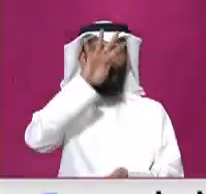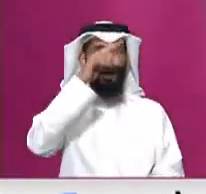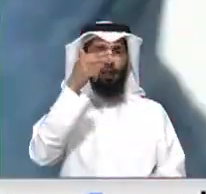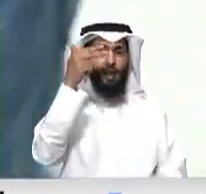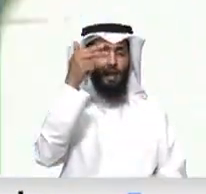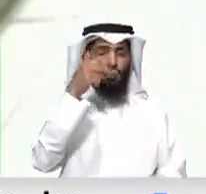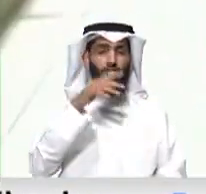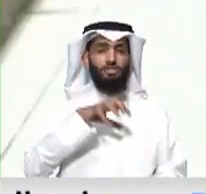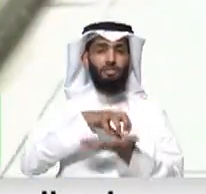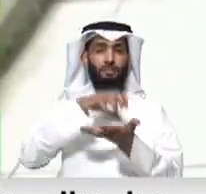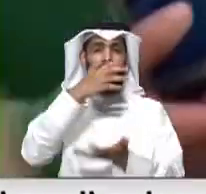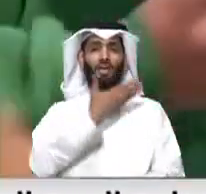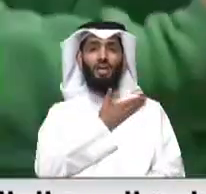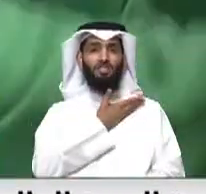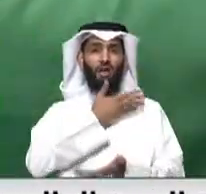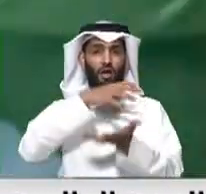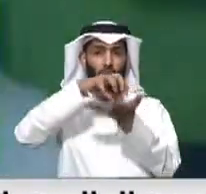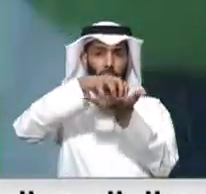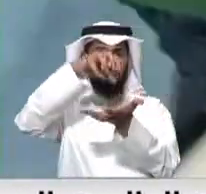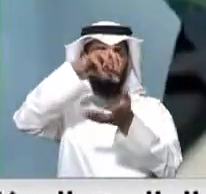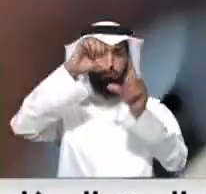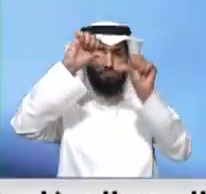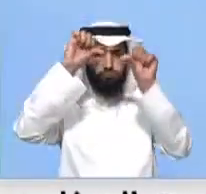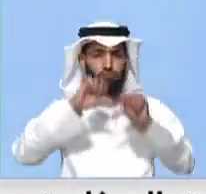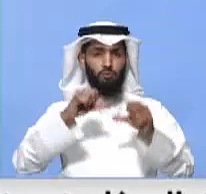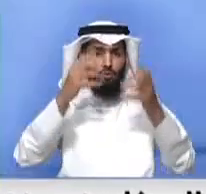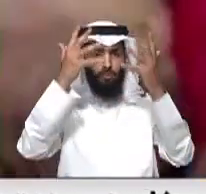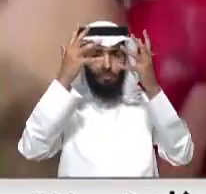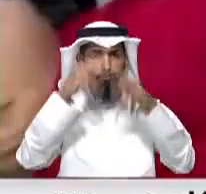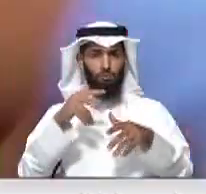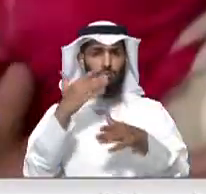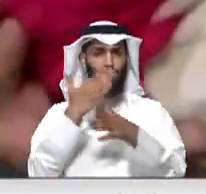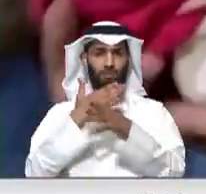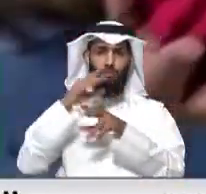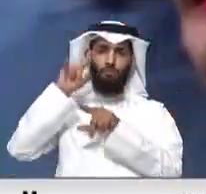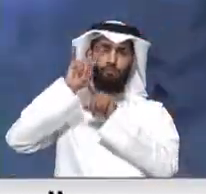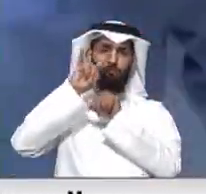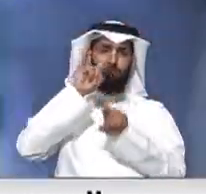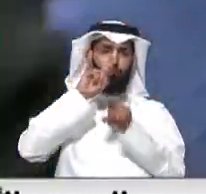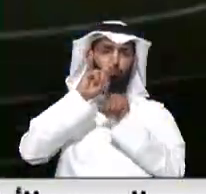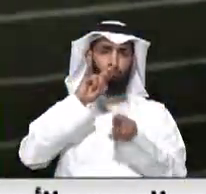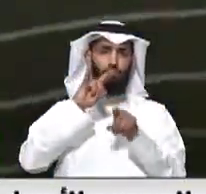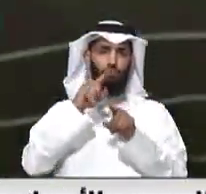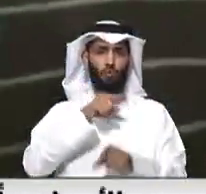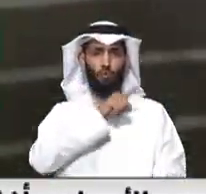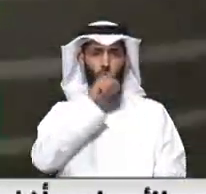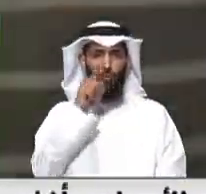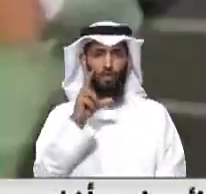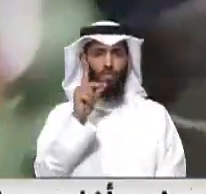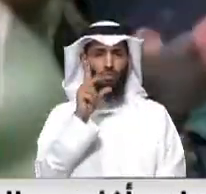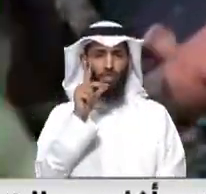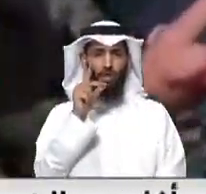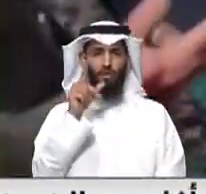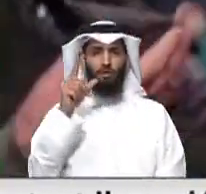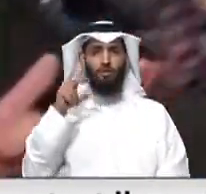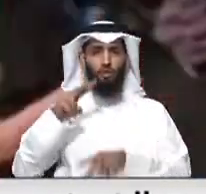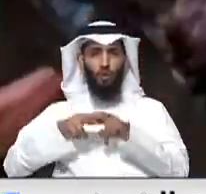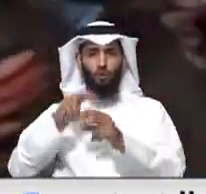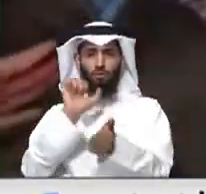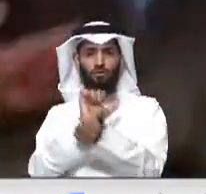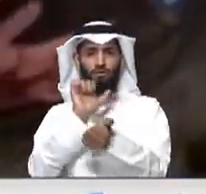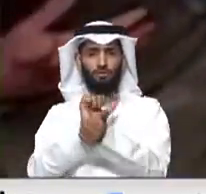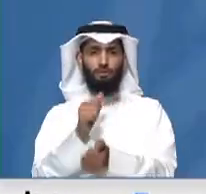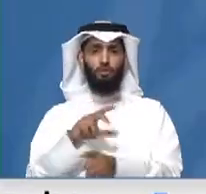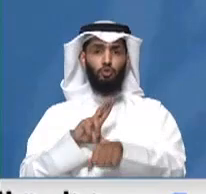مأساة، وعبرت عن قلقها إزاء احتجاز قوات الاحتلال الإسرائيلي بعض طواقمه الطبية.